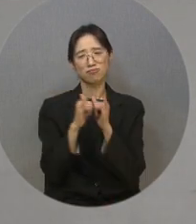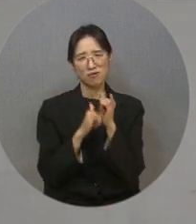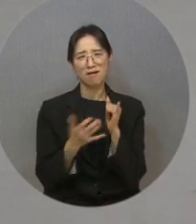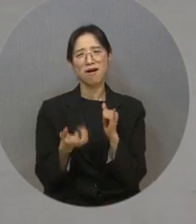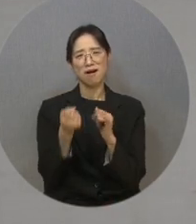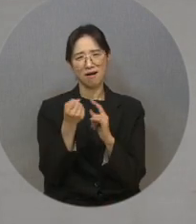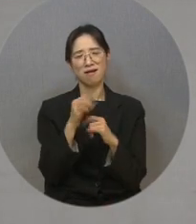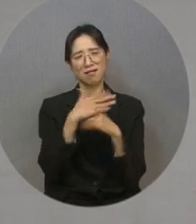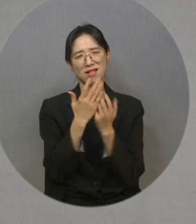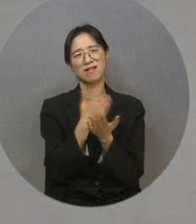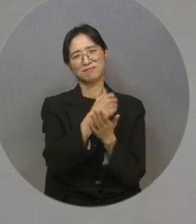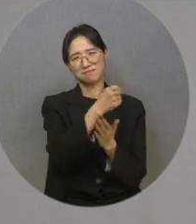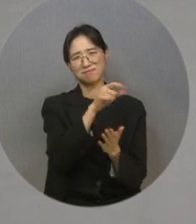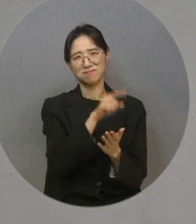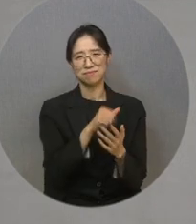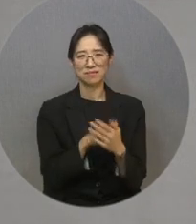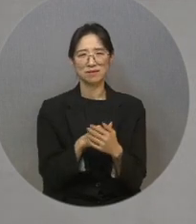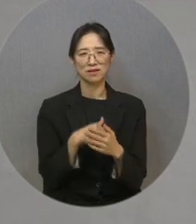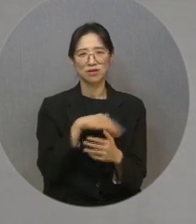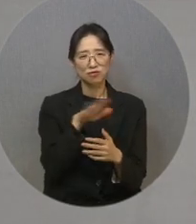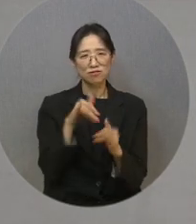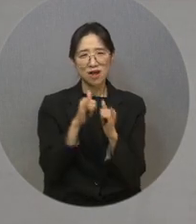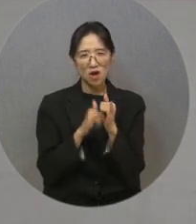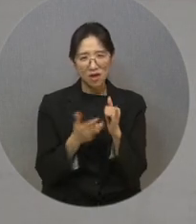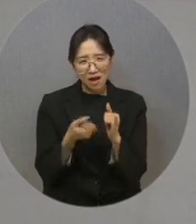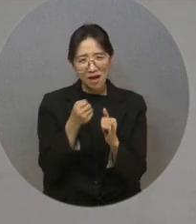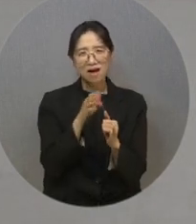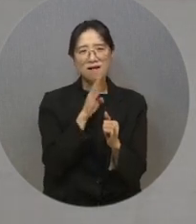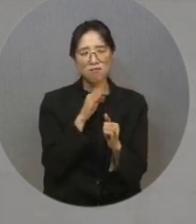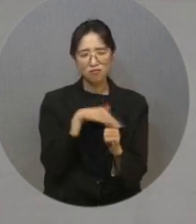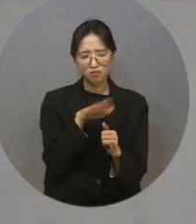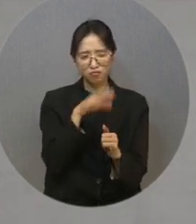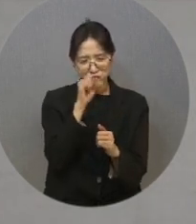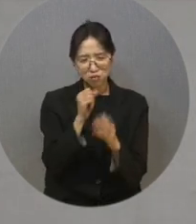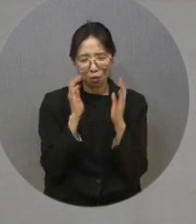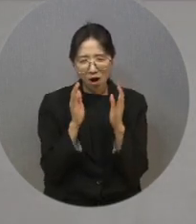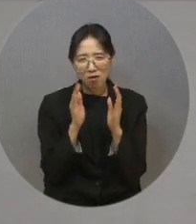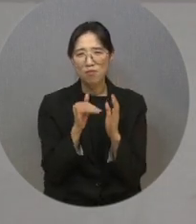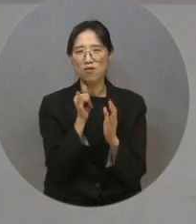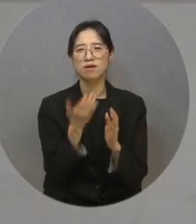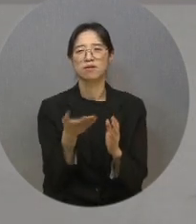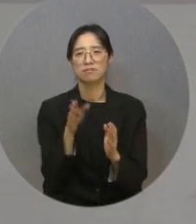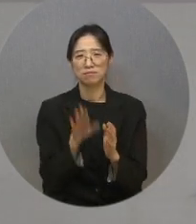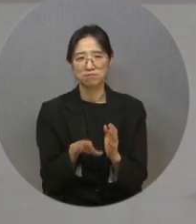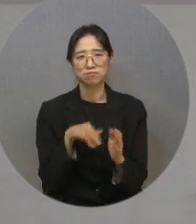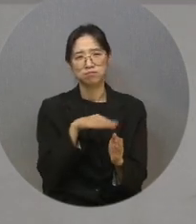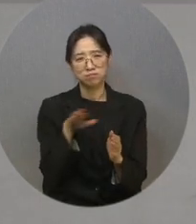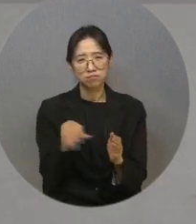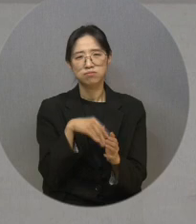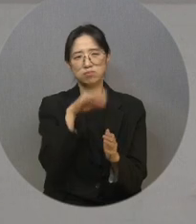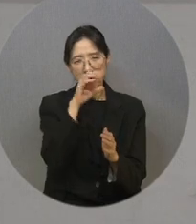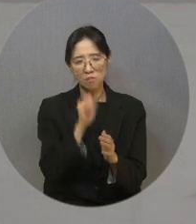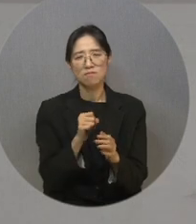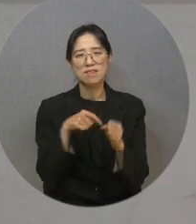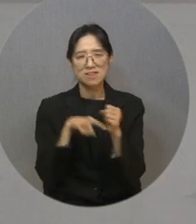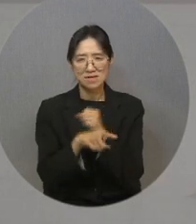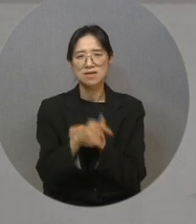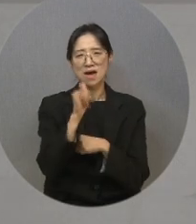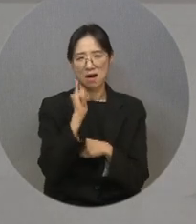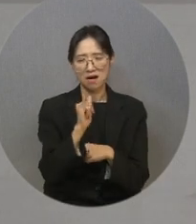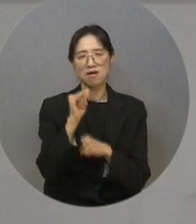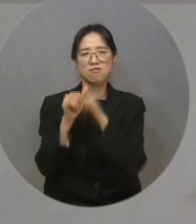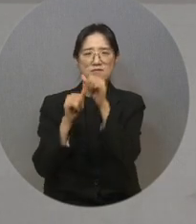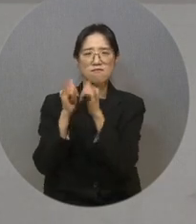나온 내용들을 갖고 쓰는 거예요. 우리는 우리의 역사를 갖고 있음에도 우리의 좋은 학문을 갖고 있음에도 우리의 좋은 정말 뜻을